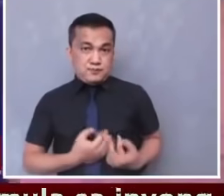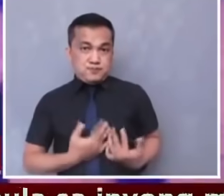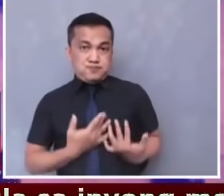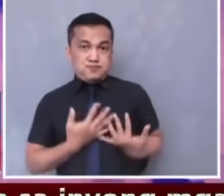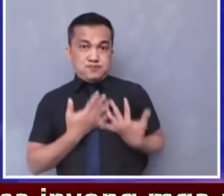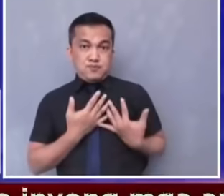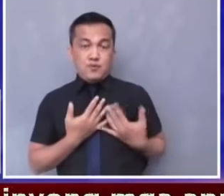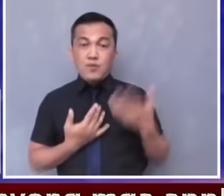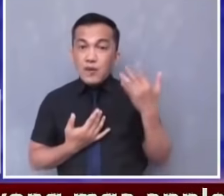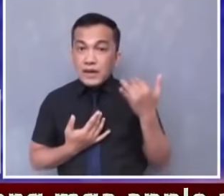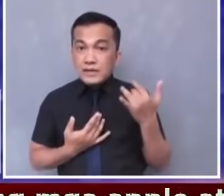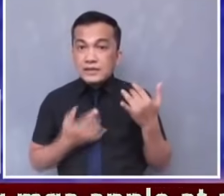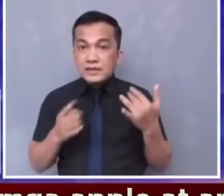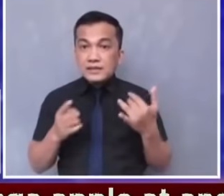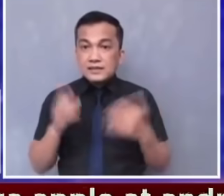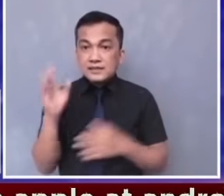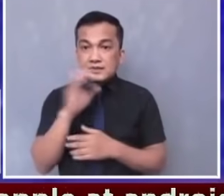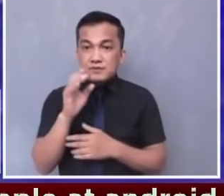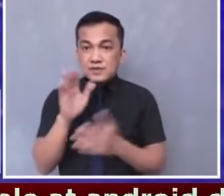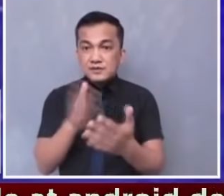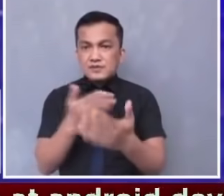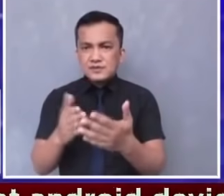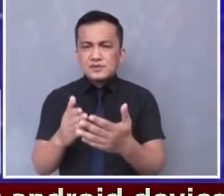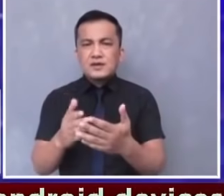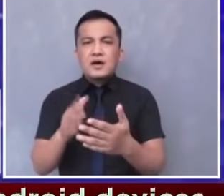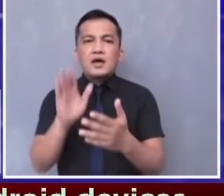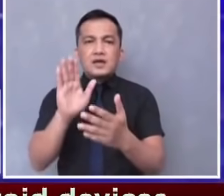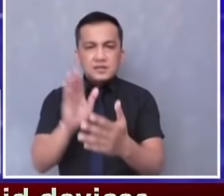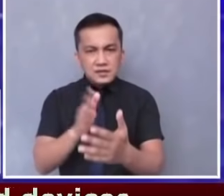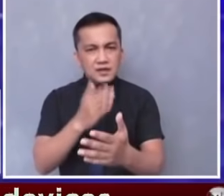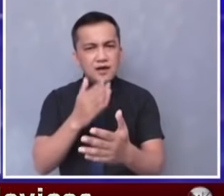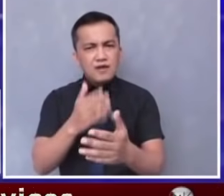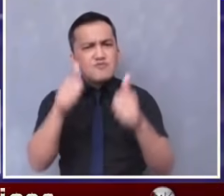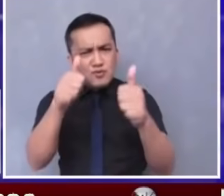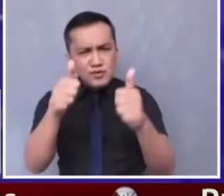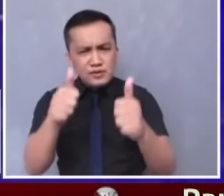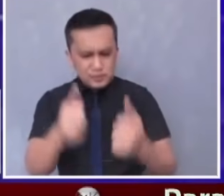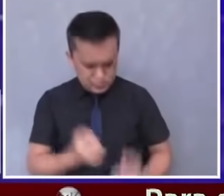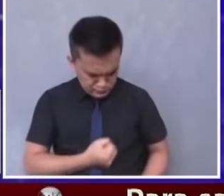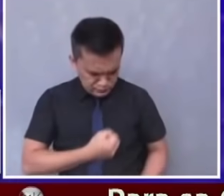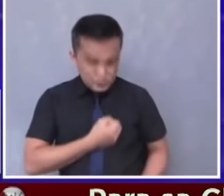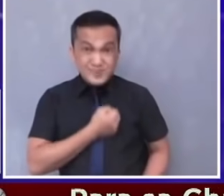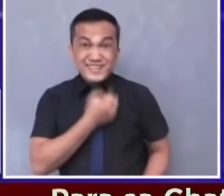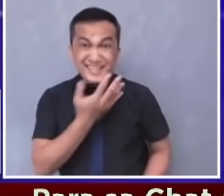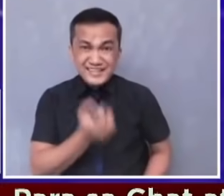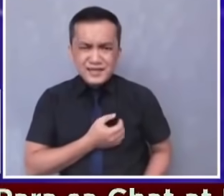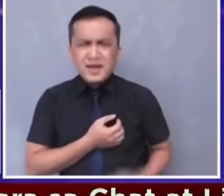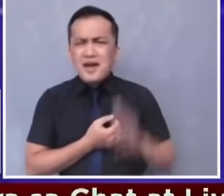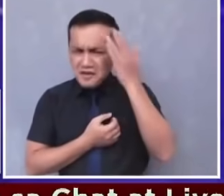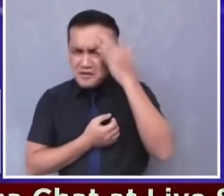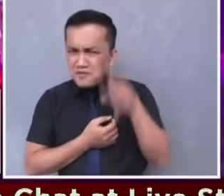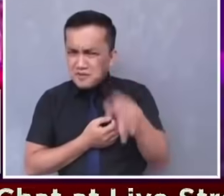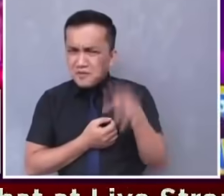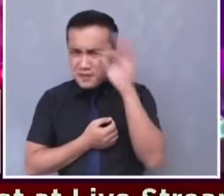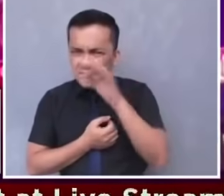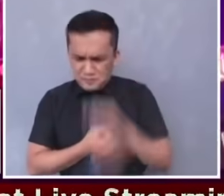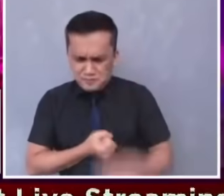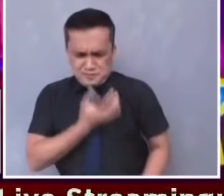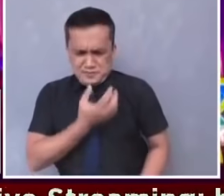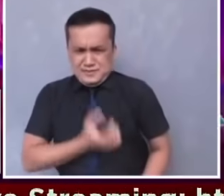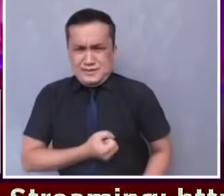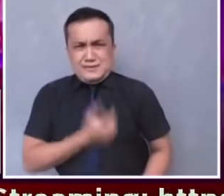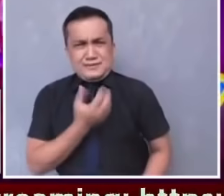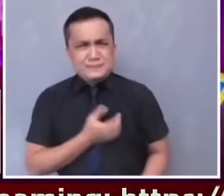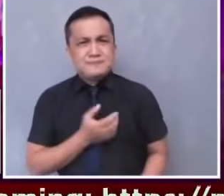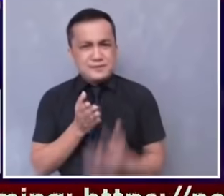some Christmas carols, and they sang it really nice from the heart. You know, I know that Filipinos always sing from the heart. They have lots of talent.